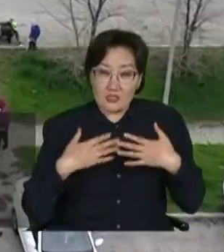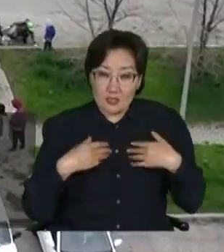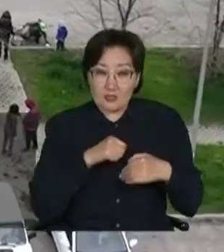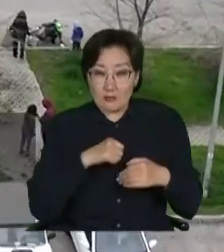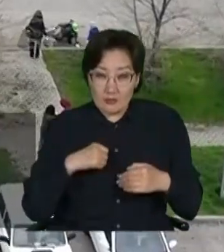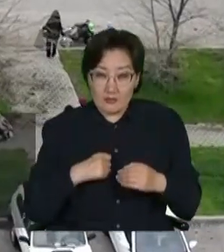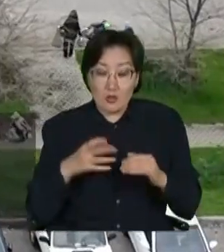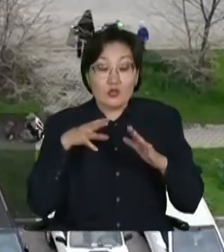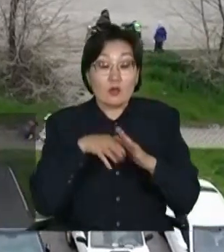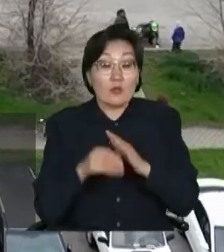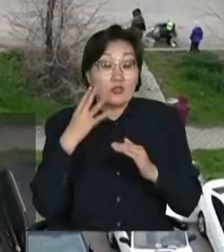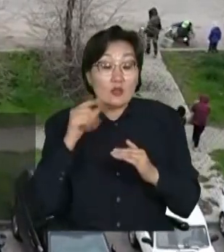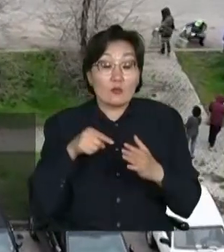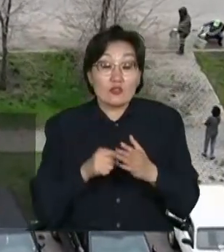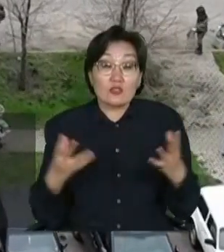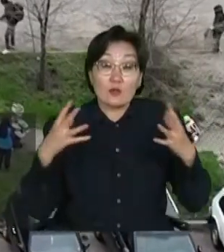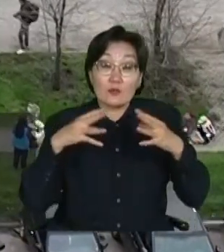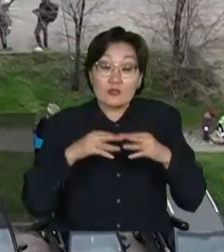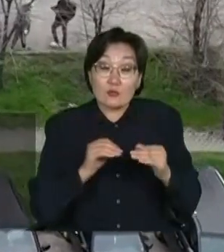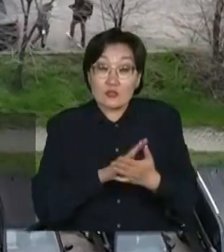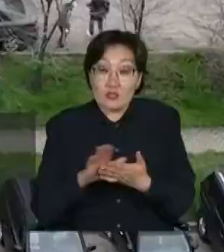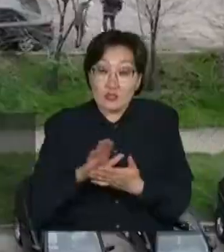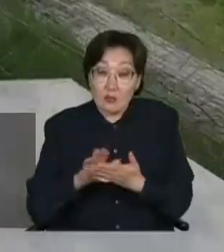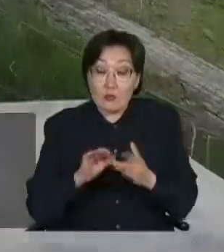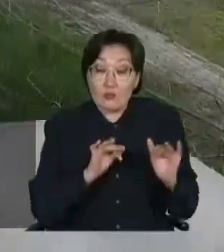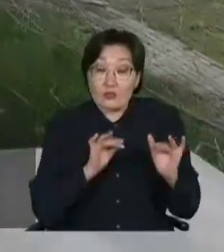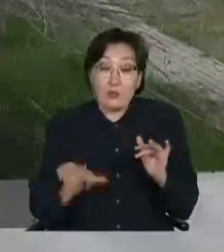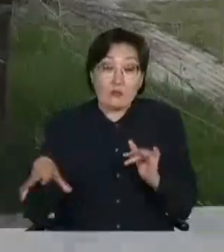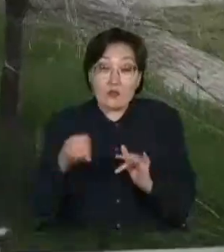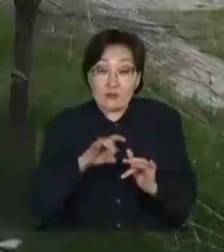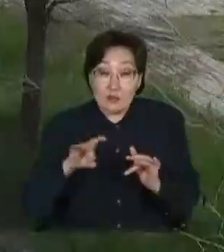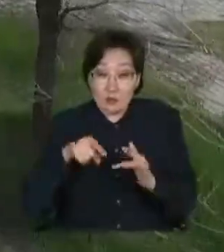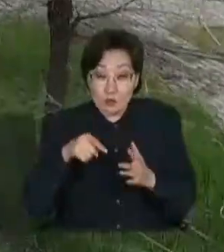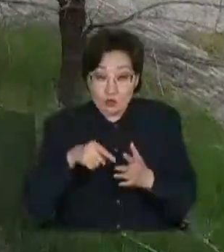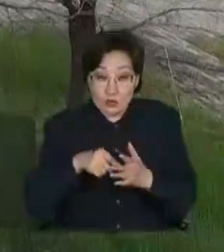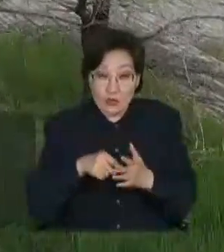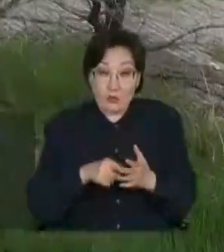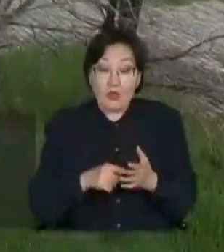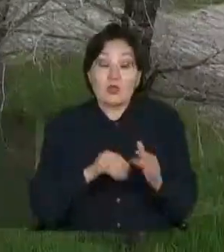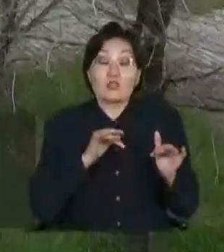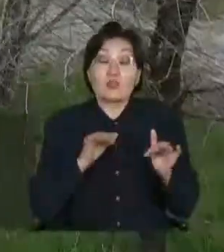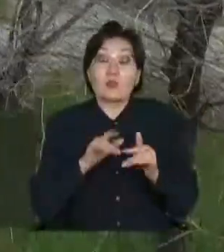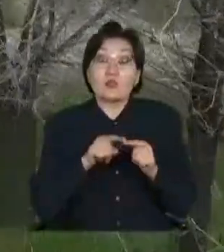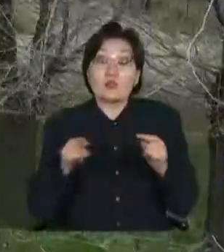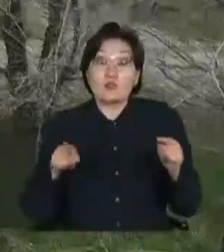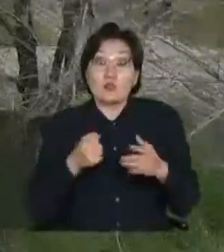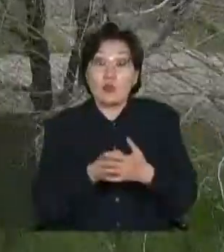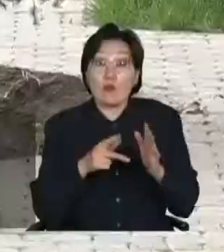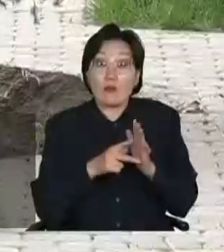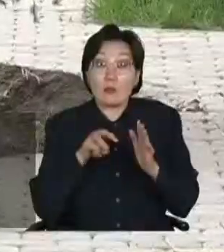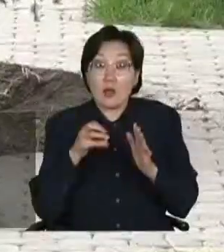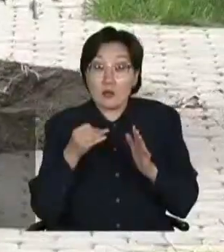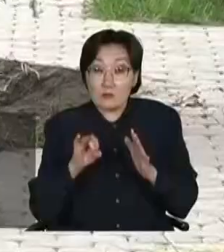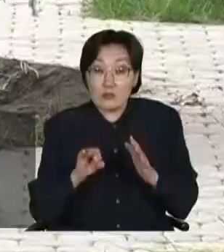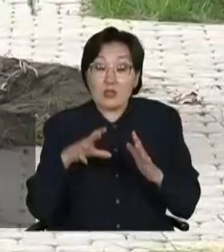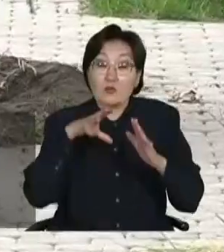самих. В рамках «Алматы – наш общий дом» уборка сейчас продолжается во всех районах мегаполиса. Кампания продлится до 8 мая. Ну